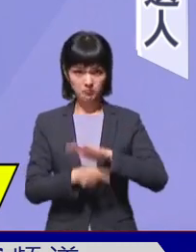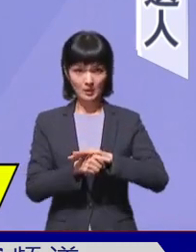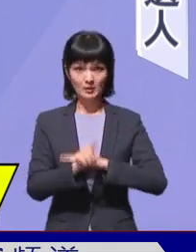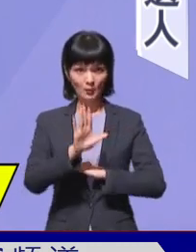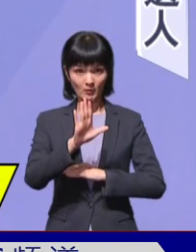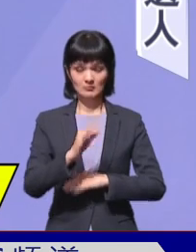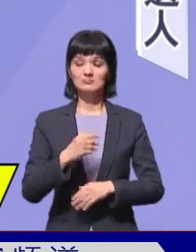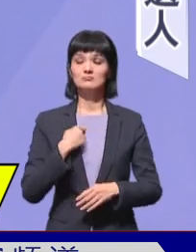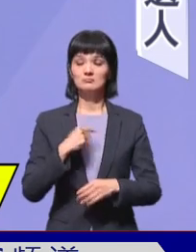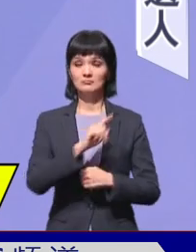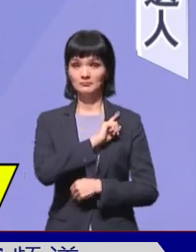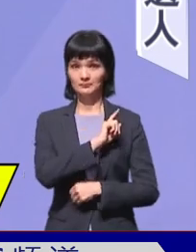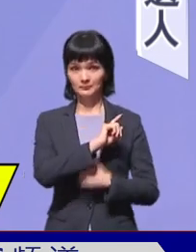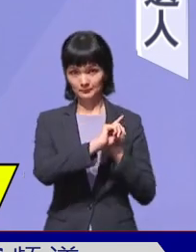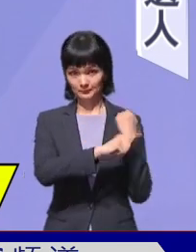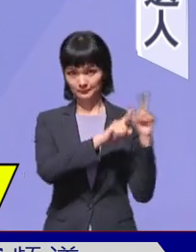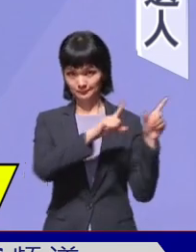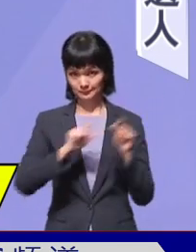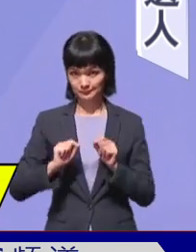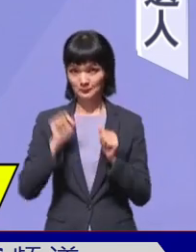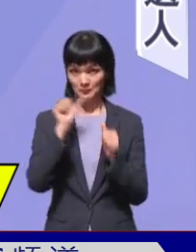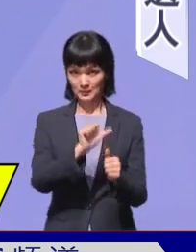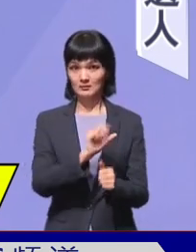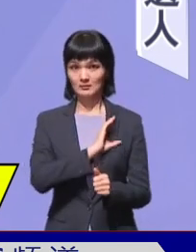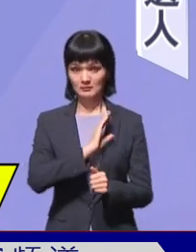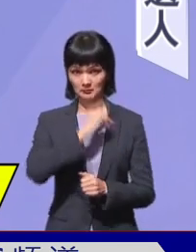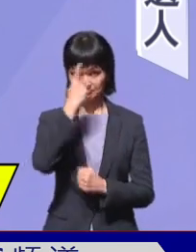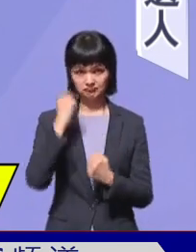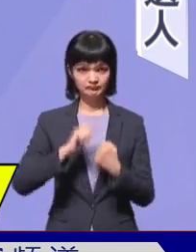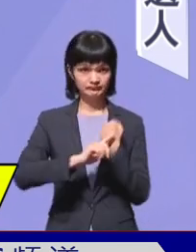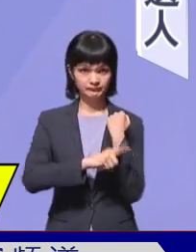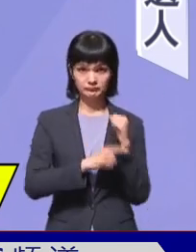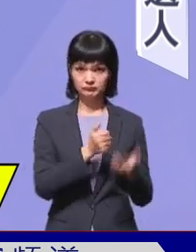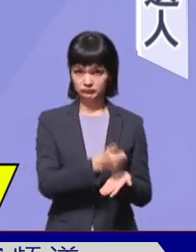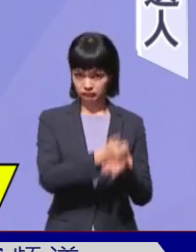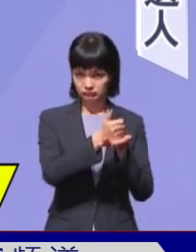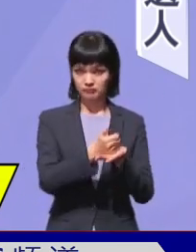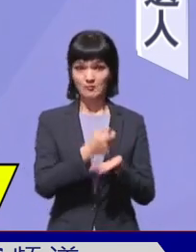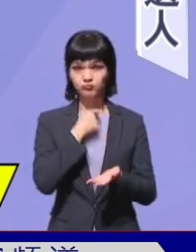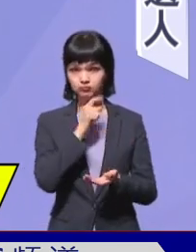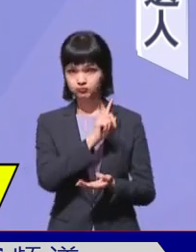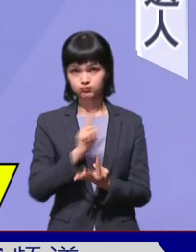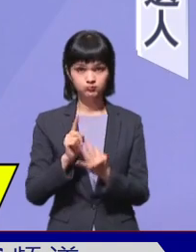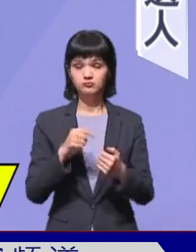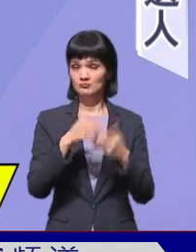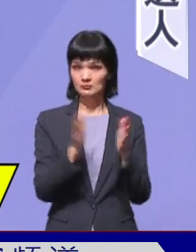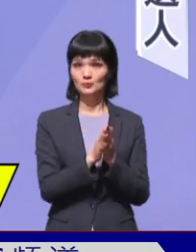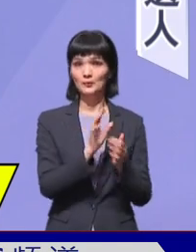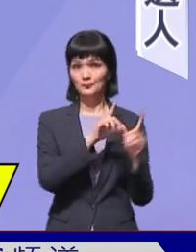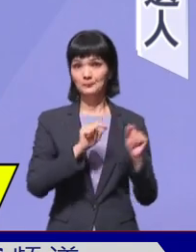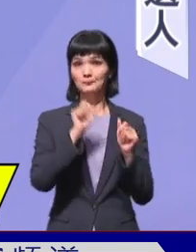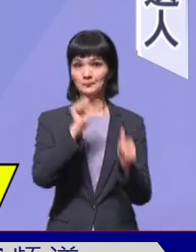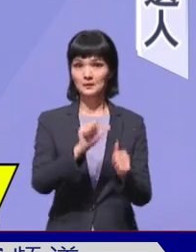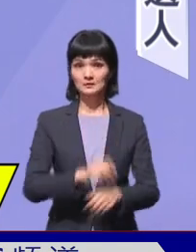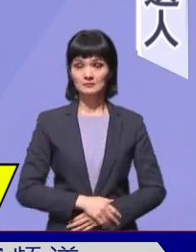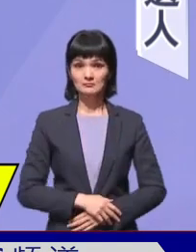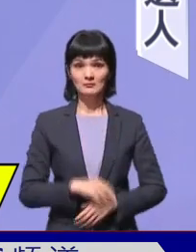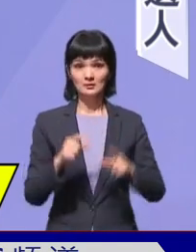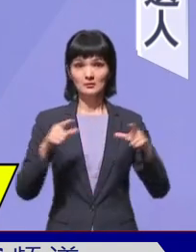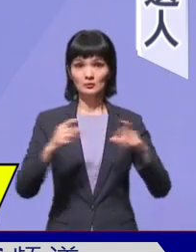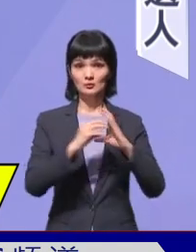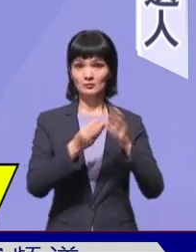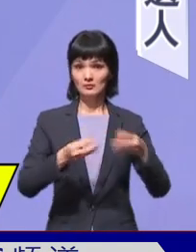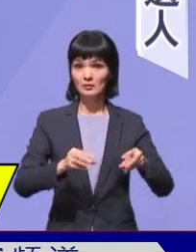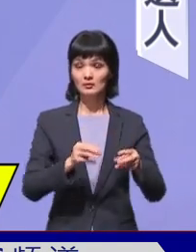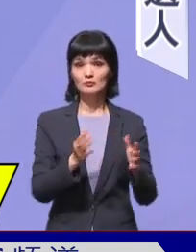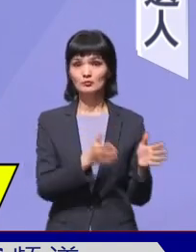是依法就办，勿往勿纵，尊重司法，该怎么做就怎么做。其实大巨蛋的处理我想市民